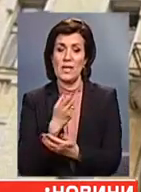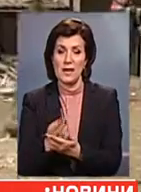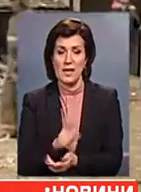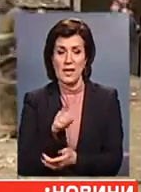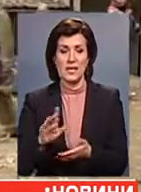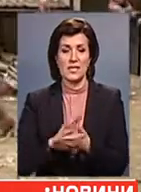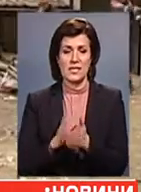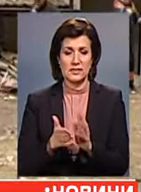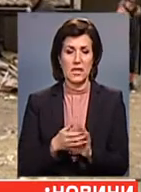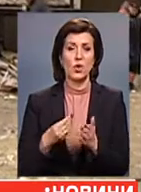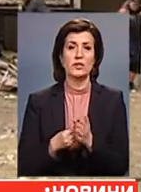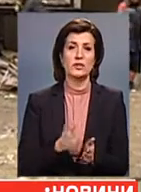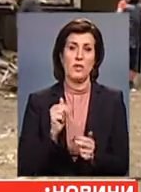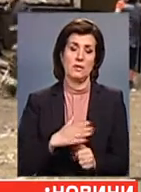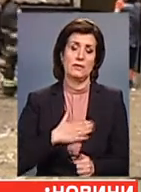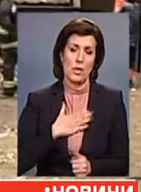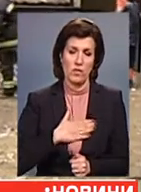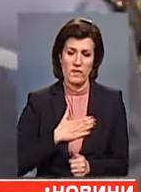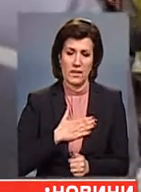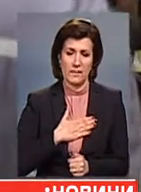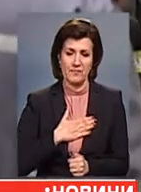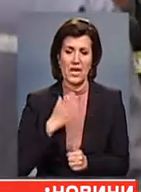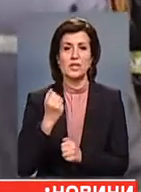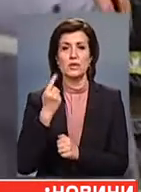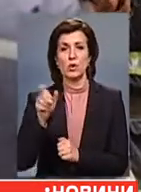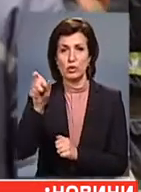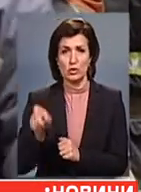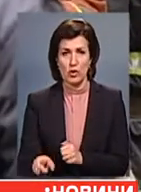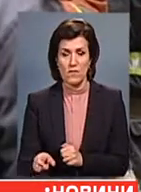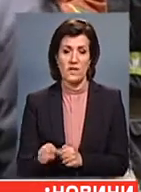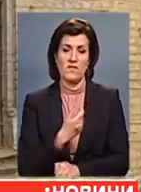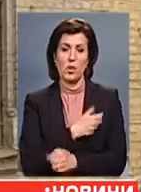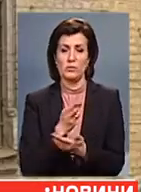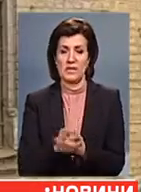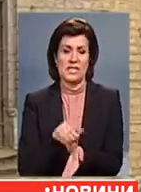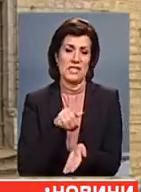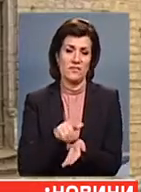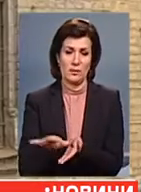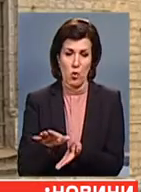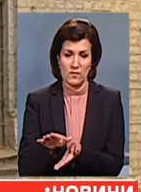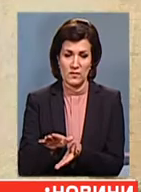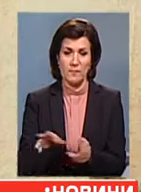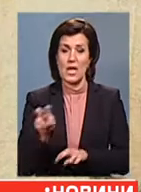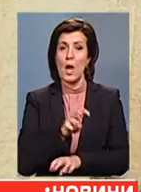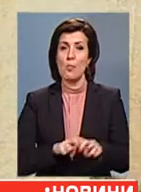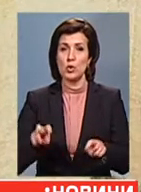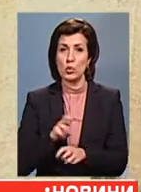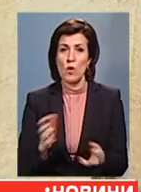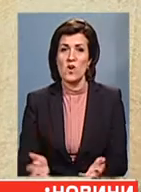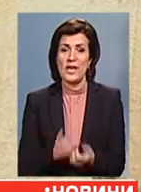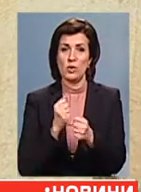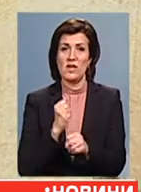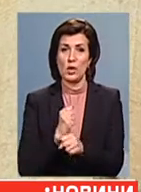їхній стан медики оцінюють як задовільний. Ще один чоловік від госпіталізації відмовився. Пошуково-рятувальні